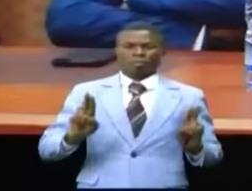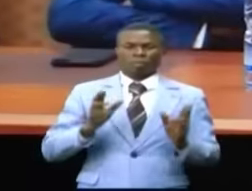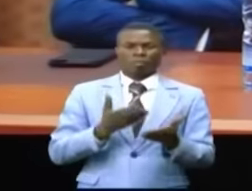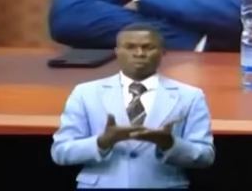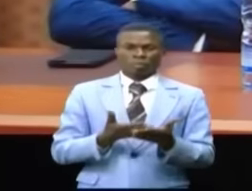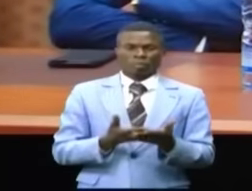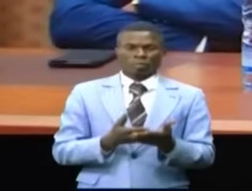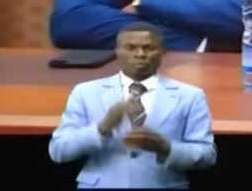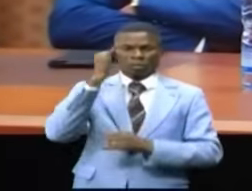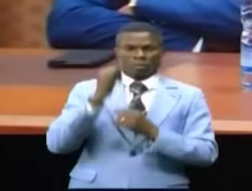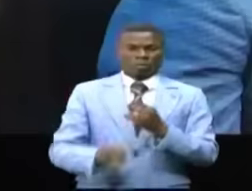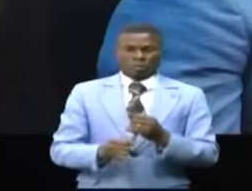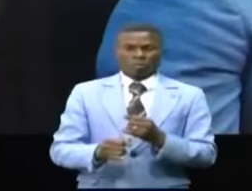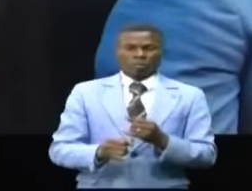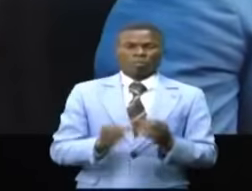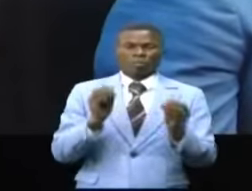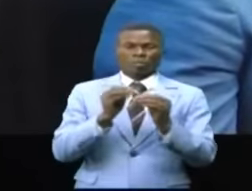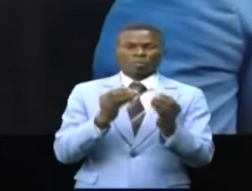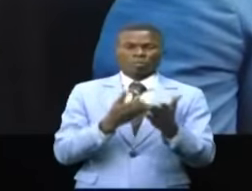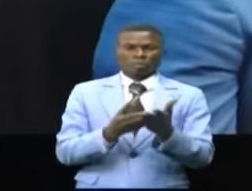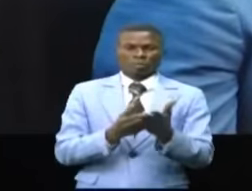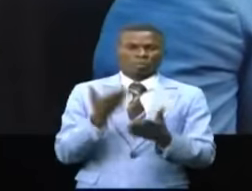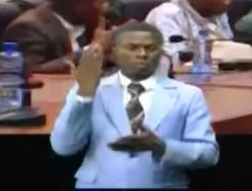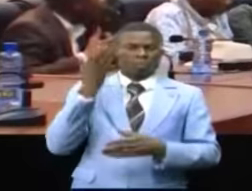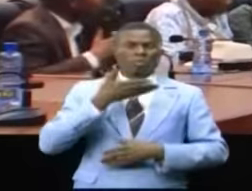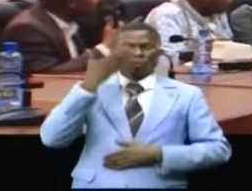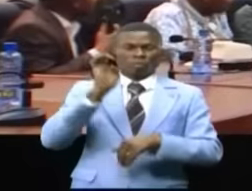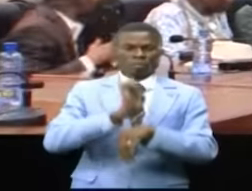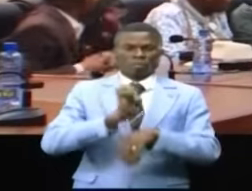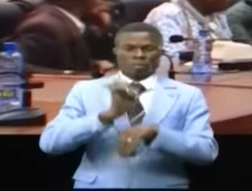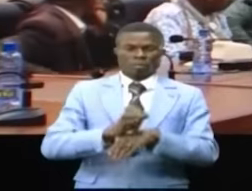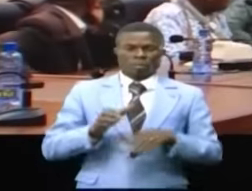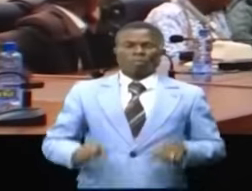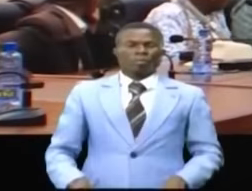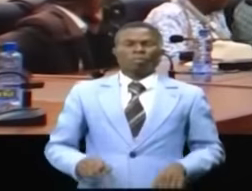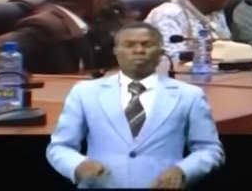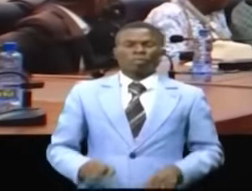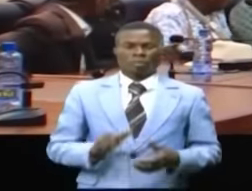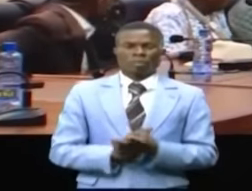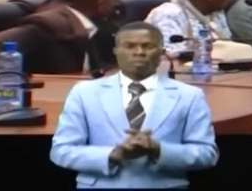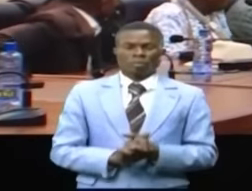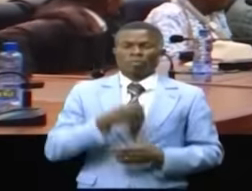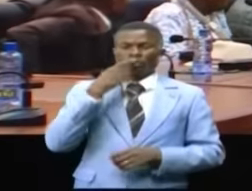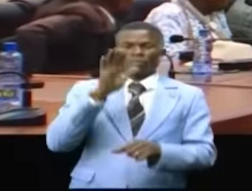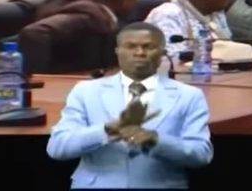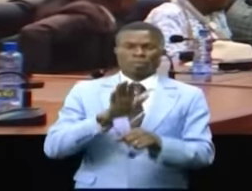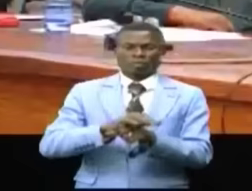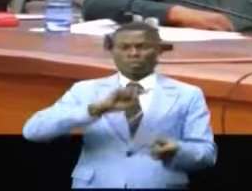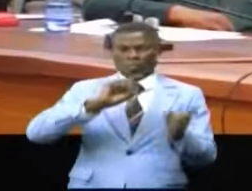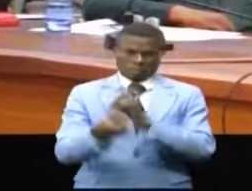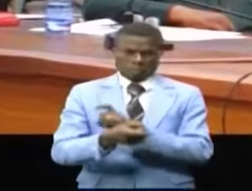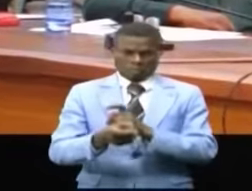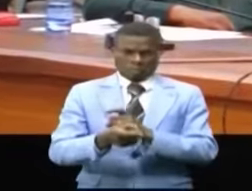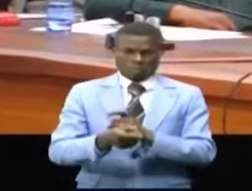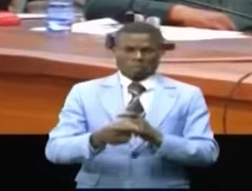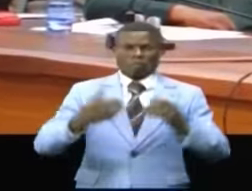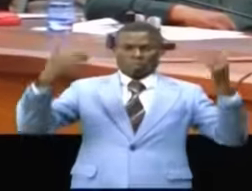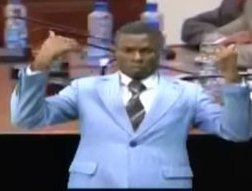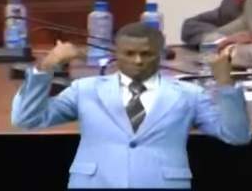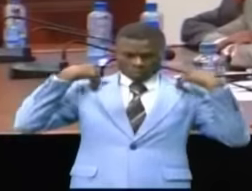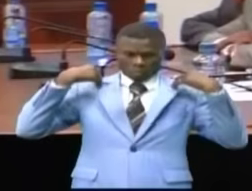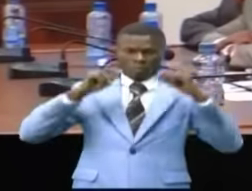Au sortir de l'audience, ces pères spirituels de l'église du réveil ont insisté sur les changements à la tête de